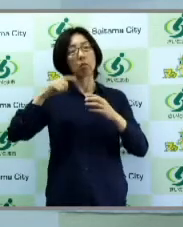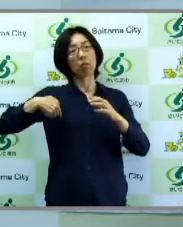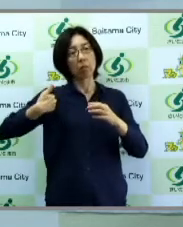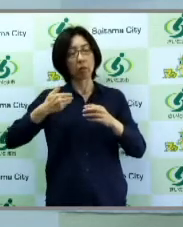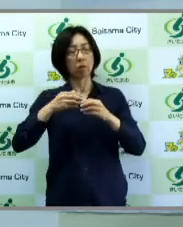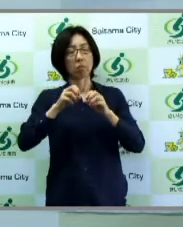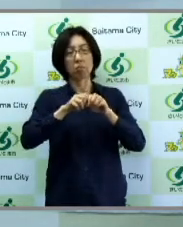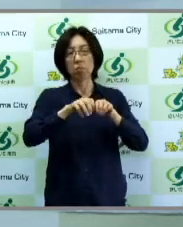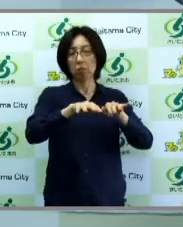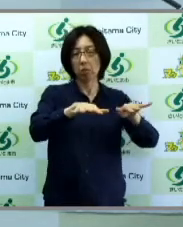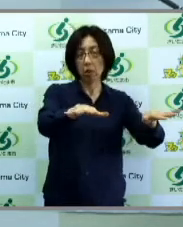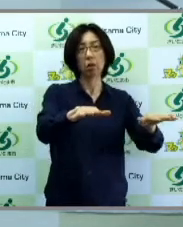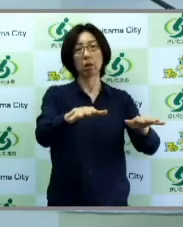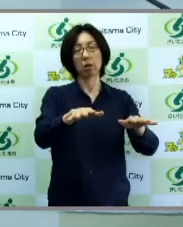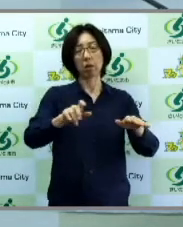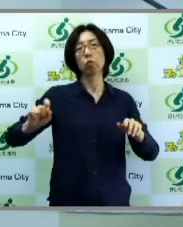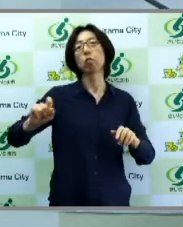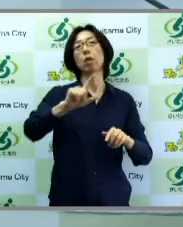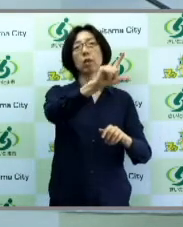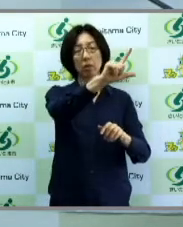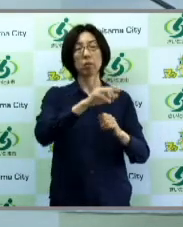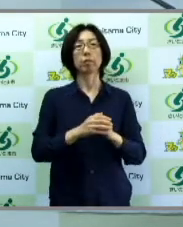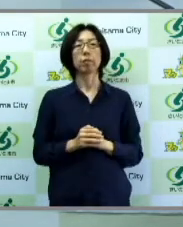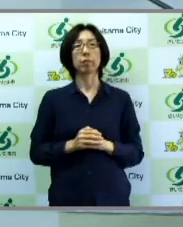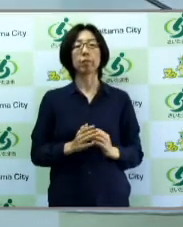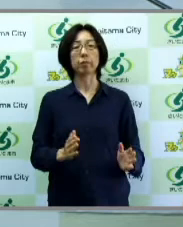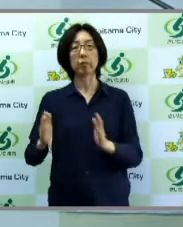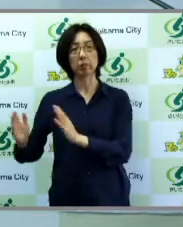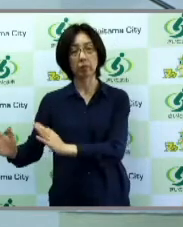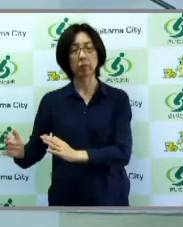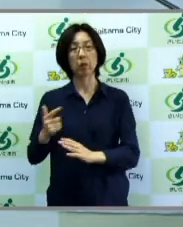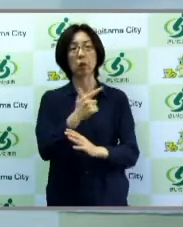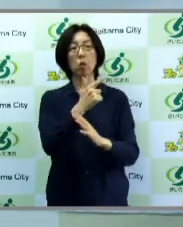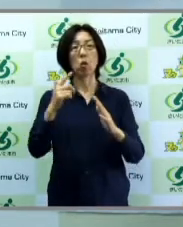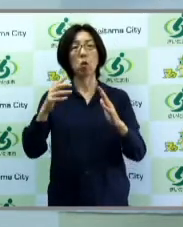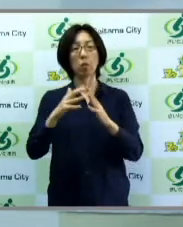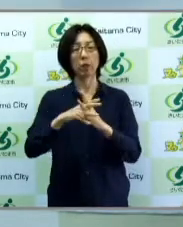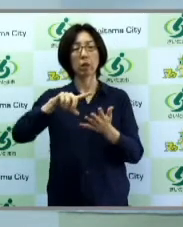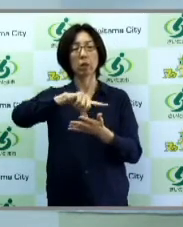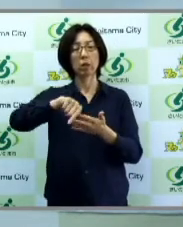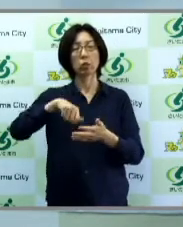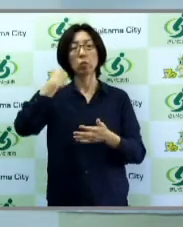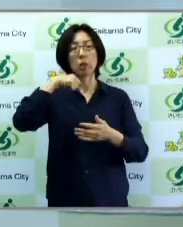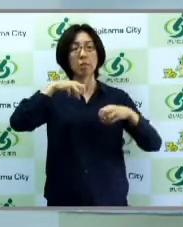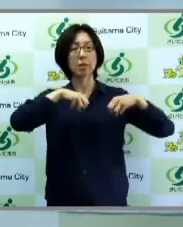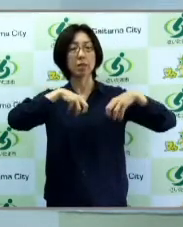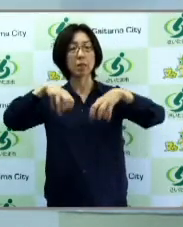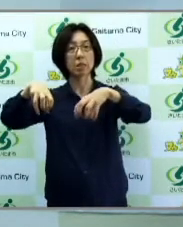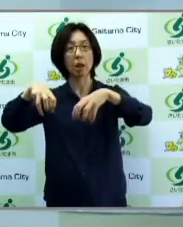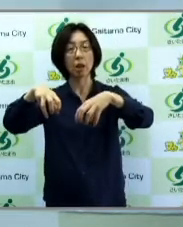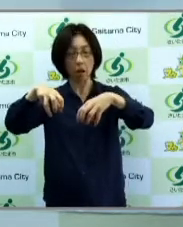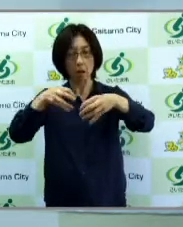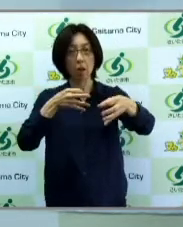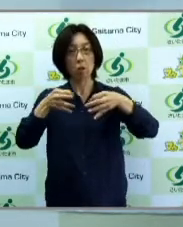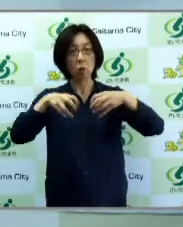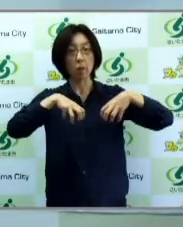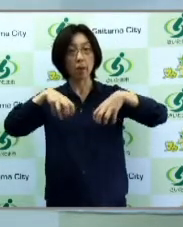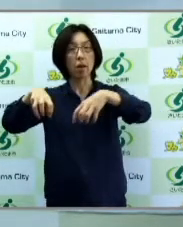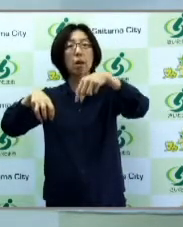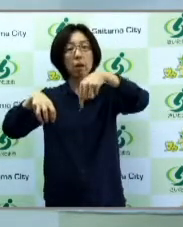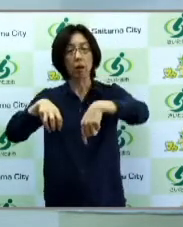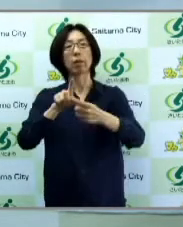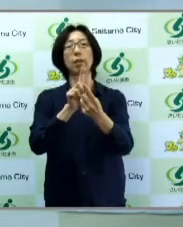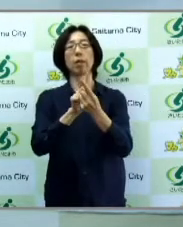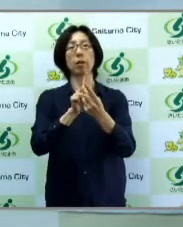次に大宮地区南銀座地域における接待を伴う飲食店に対する対策についてご説明をします